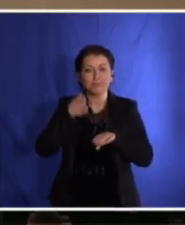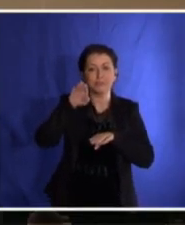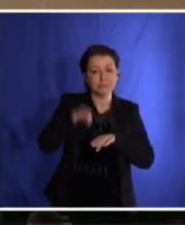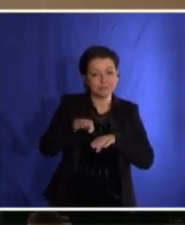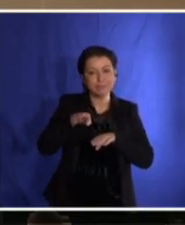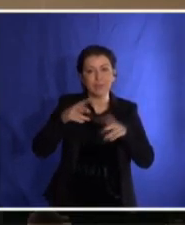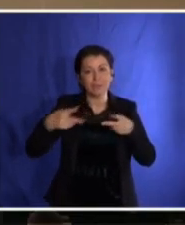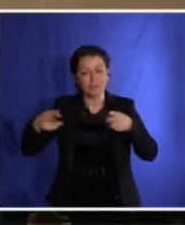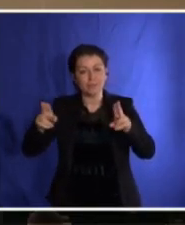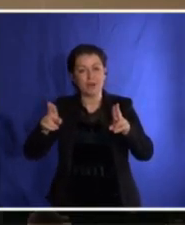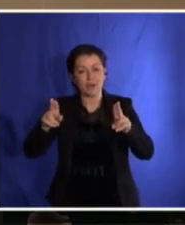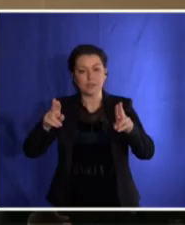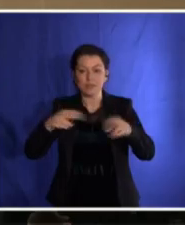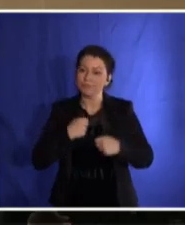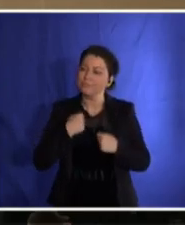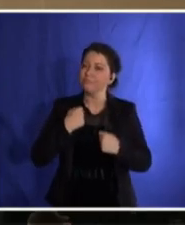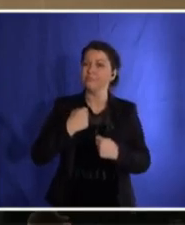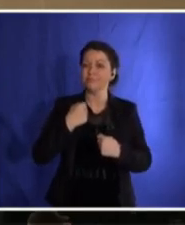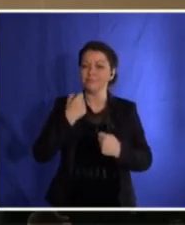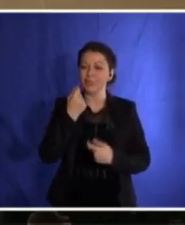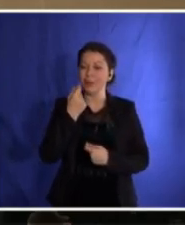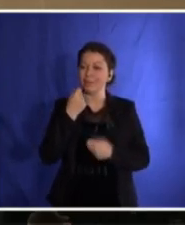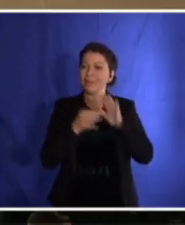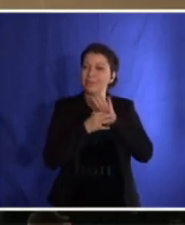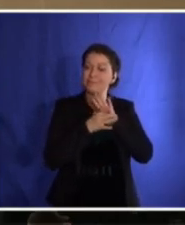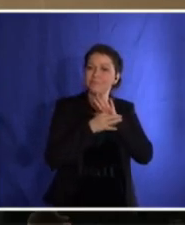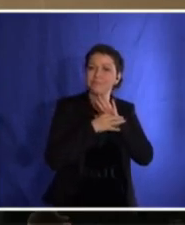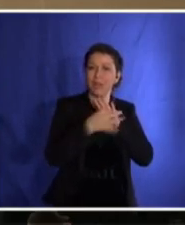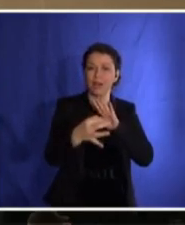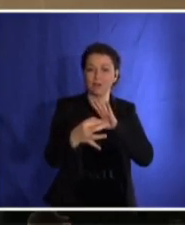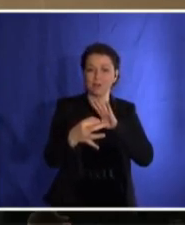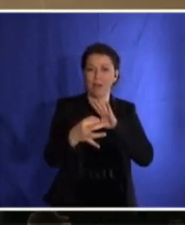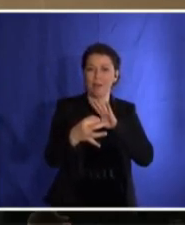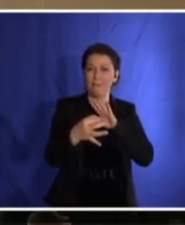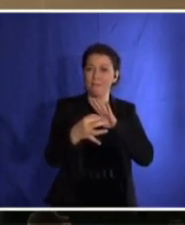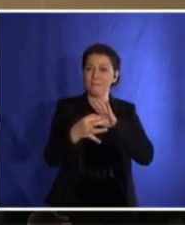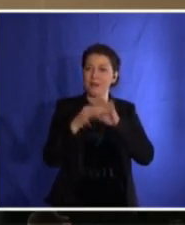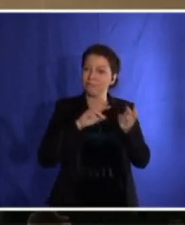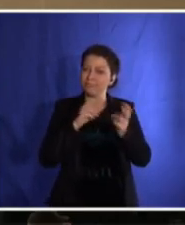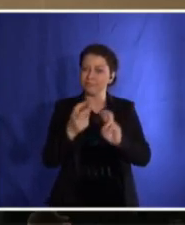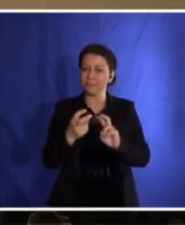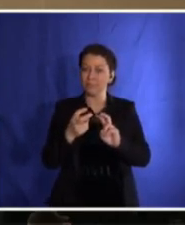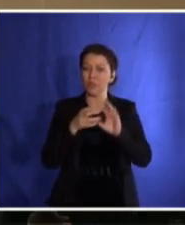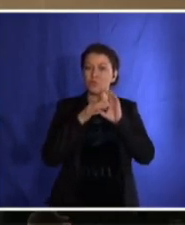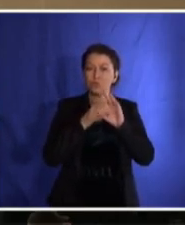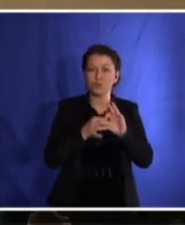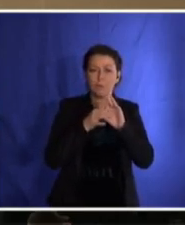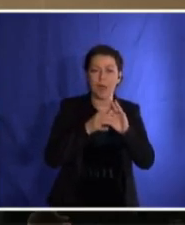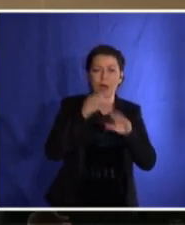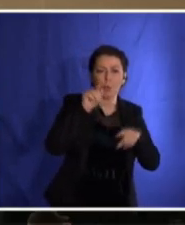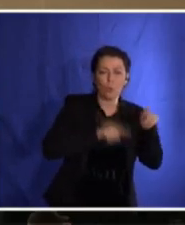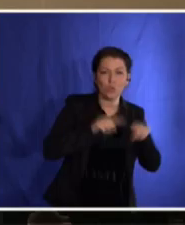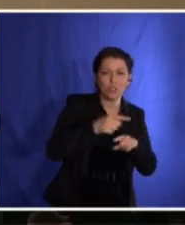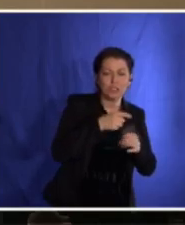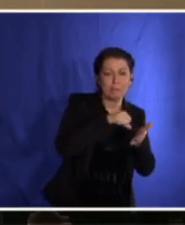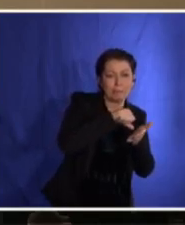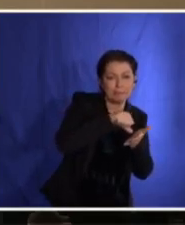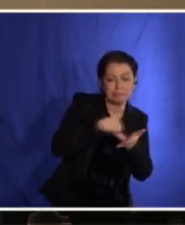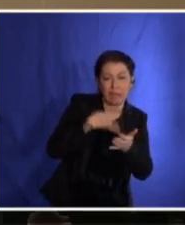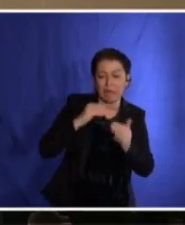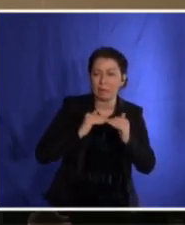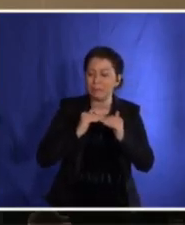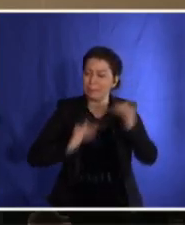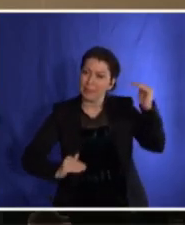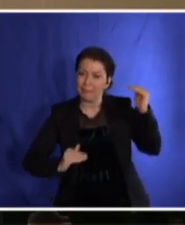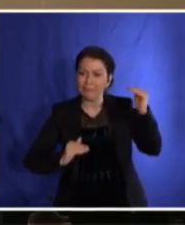heißt, Maßnahmen setzen, um diese Schere zwischen unterschiedlichen Bezahlungen, zwischen Mann und Frau für gleichwertige